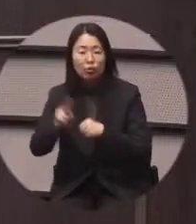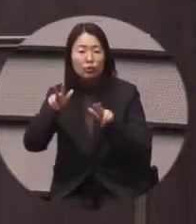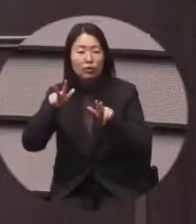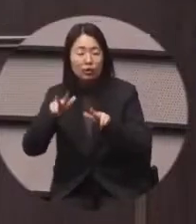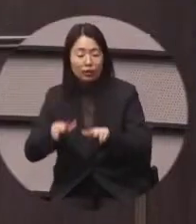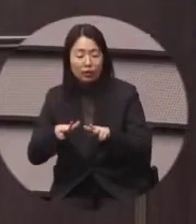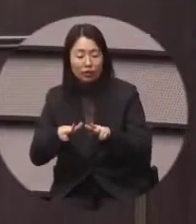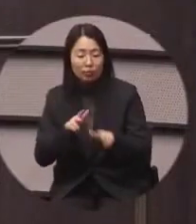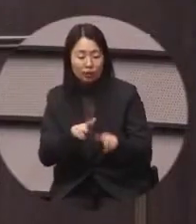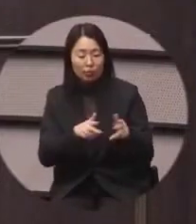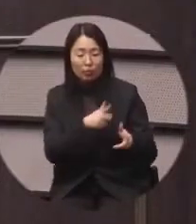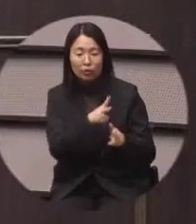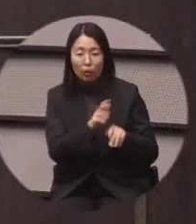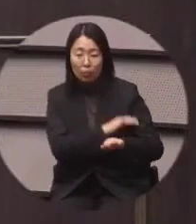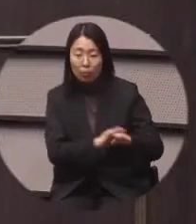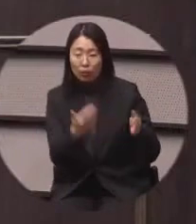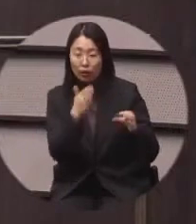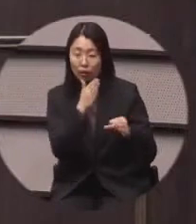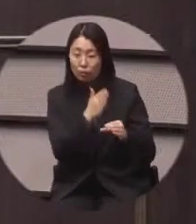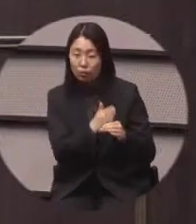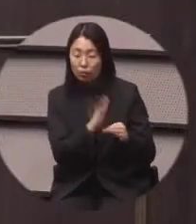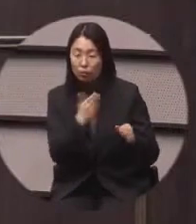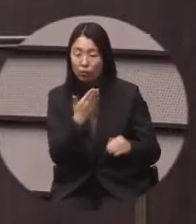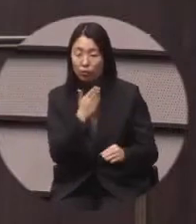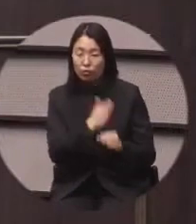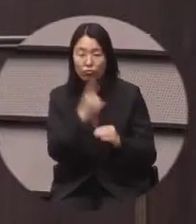사업의 현 주소는 어떠합니까?